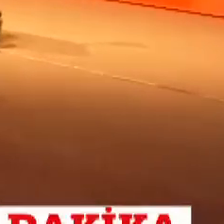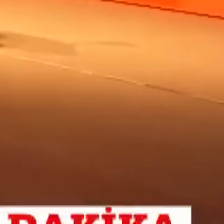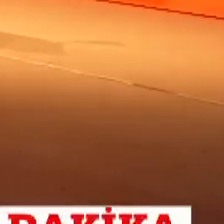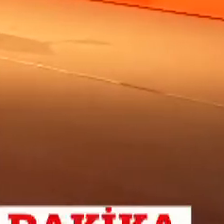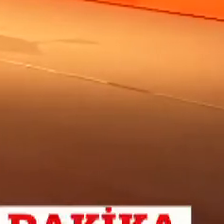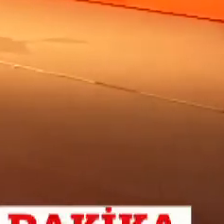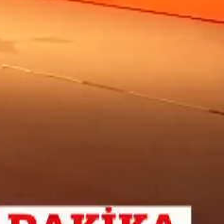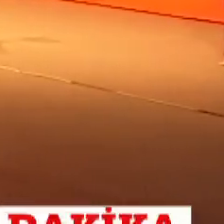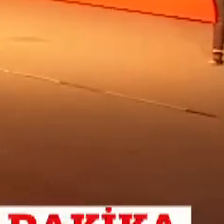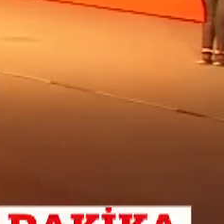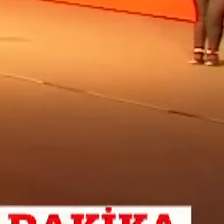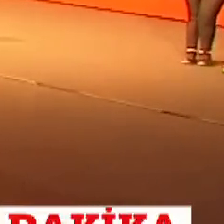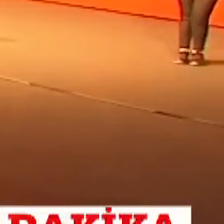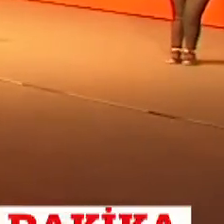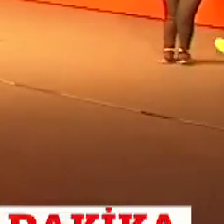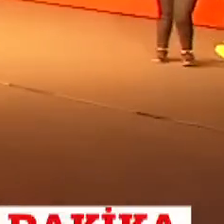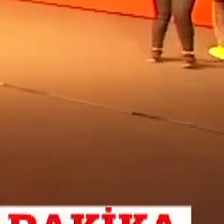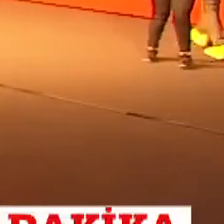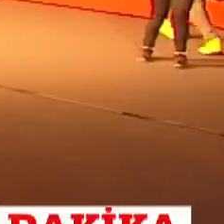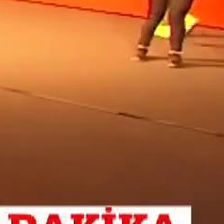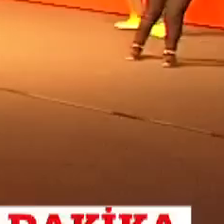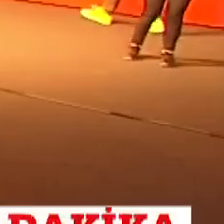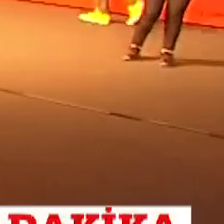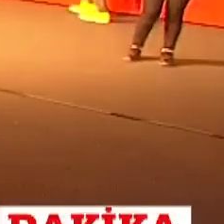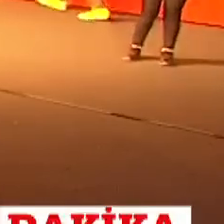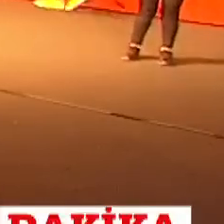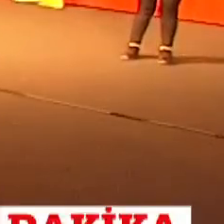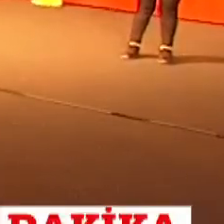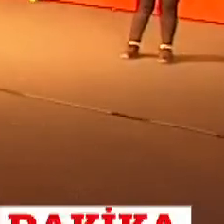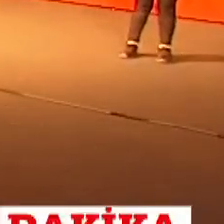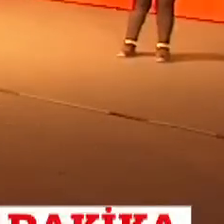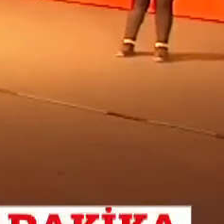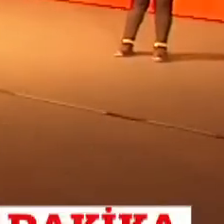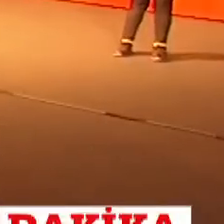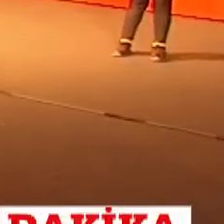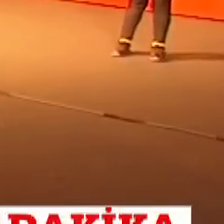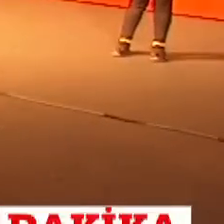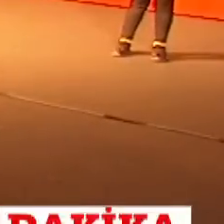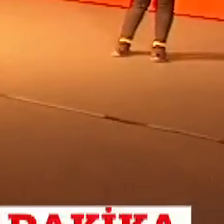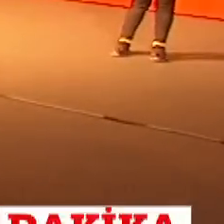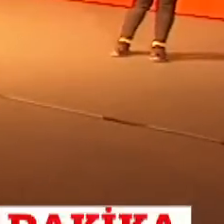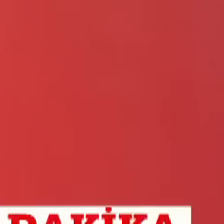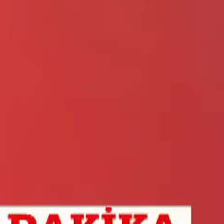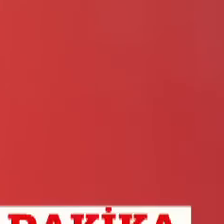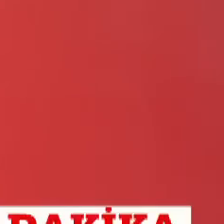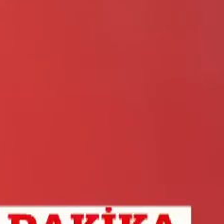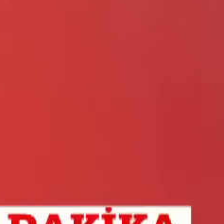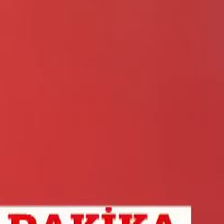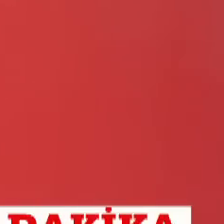edeceğim. Ezana kadar olan süreyi bize ayırmıştık. Sonra genel başkanlarımı